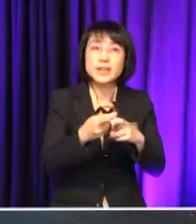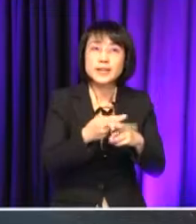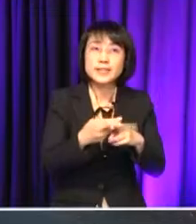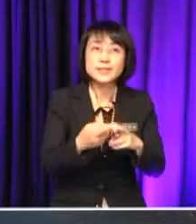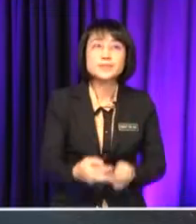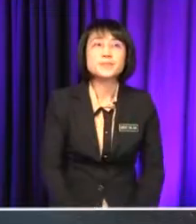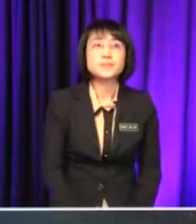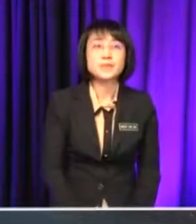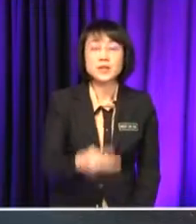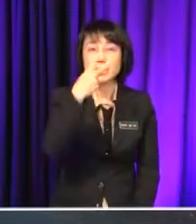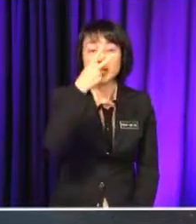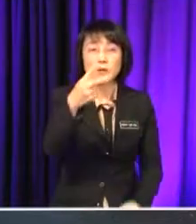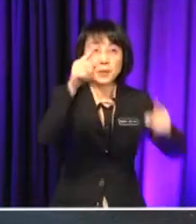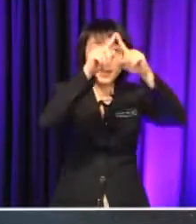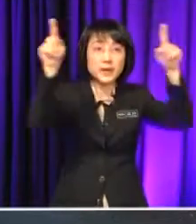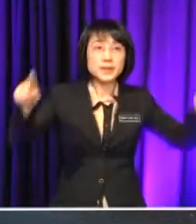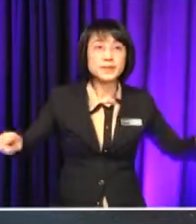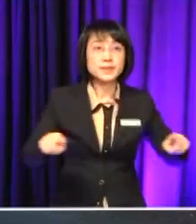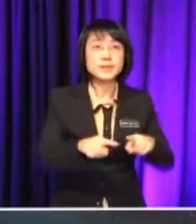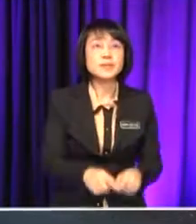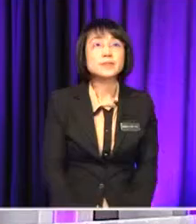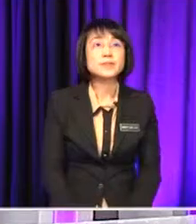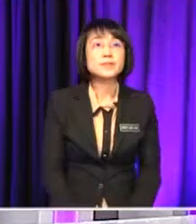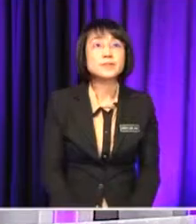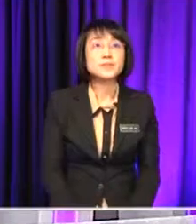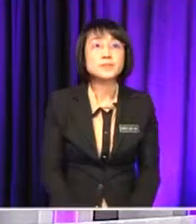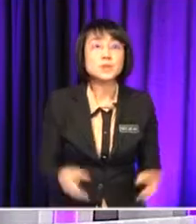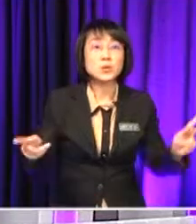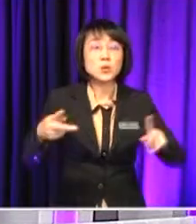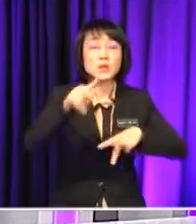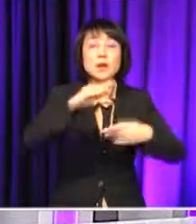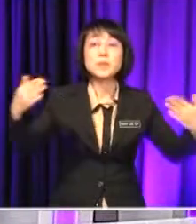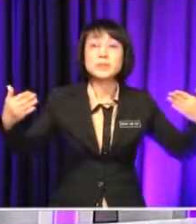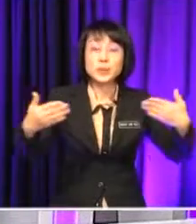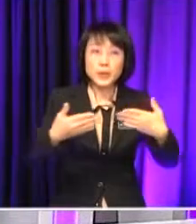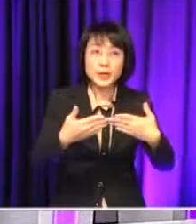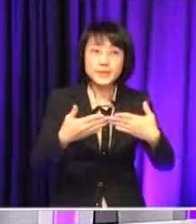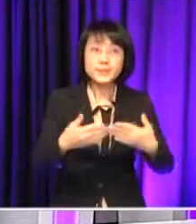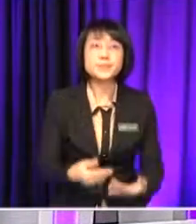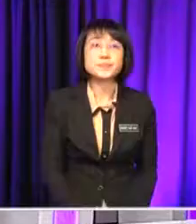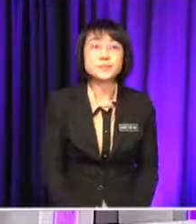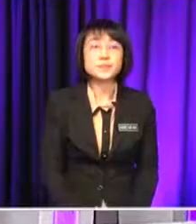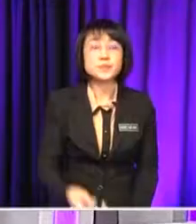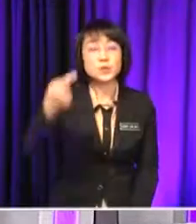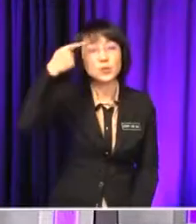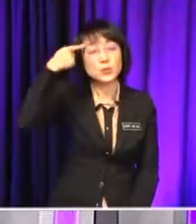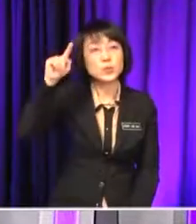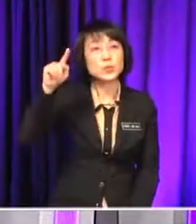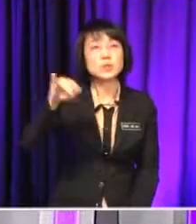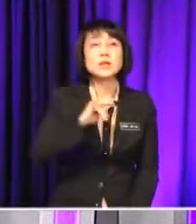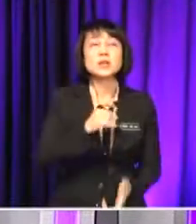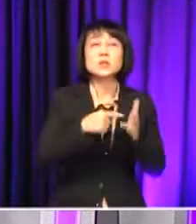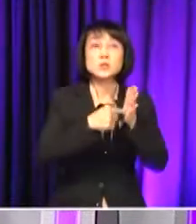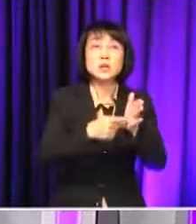dekat papan yang saya sediakan ini, saya hanya menyediakan kotak penyambungan. Kotak penyambungan ini sebenarnya untuk saya